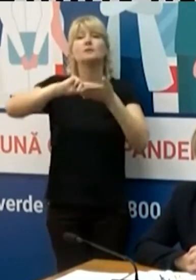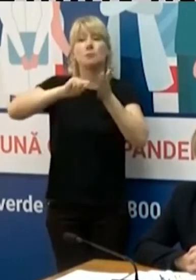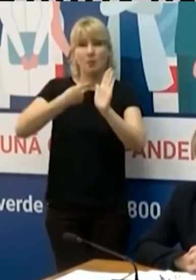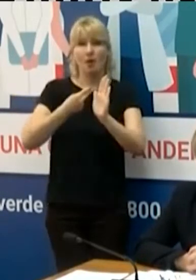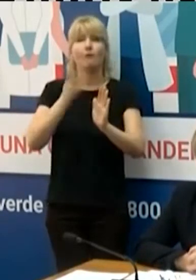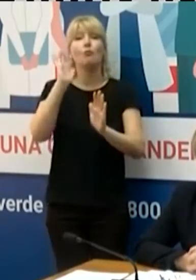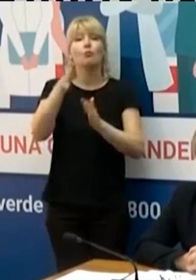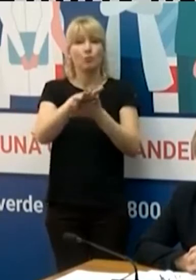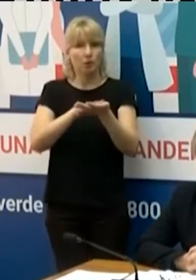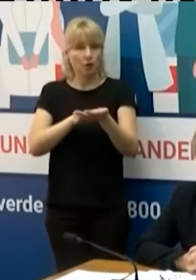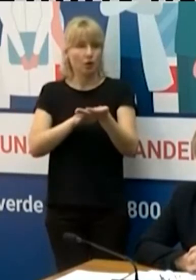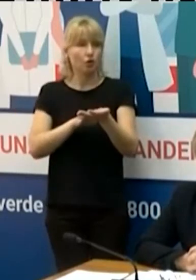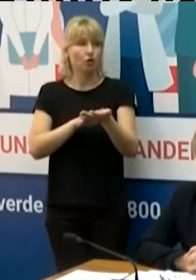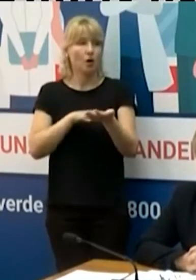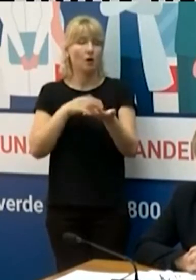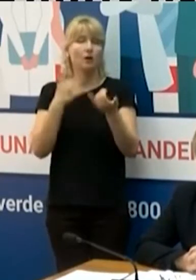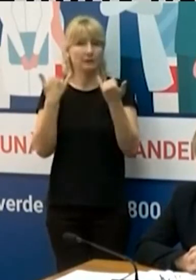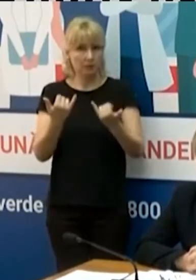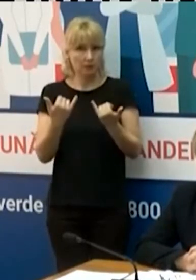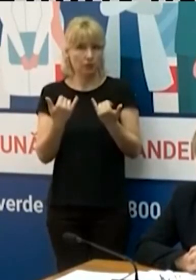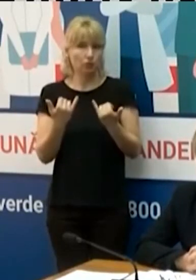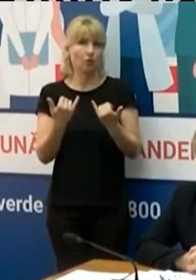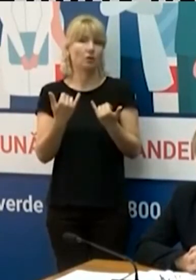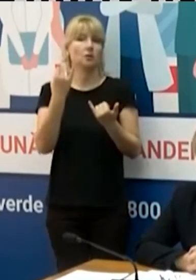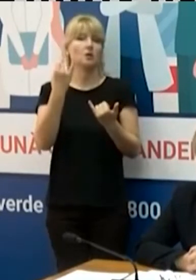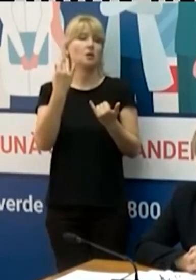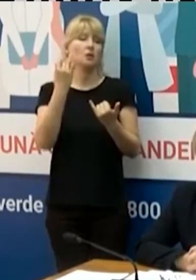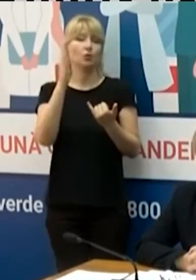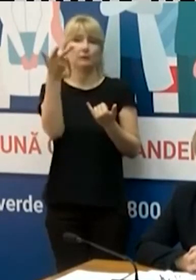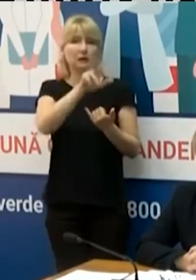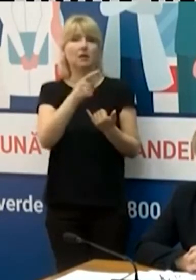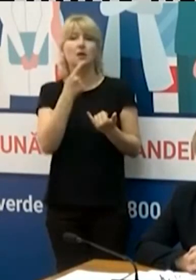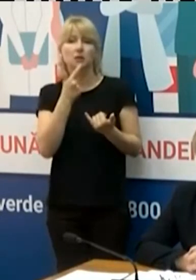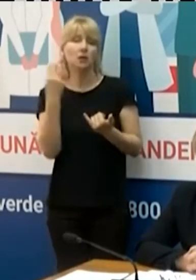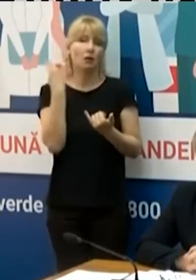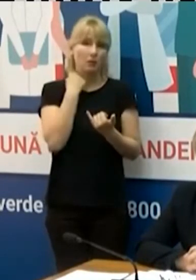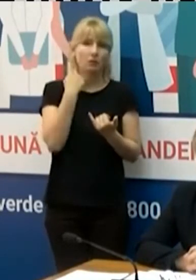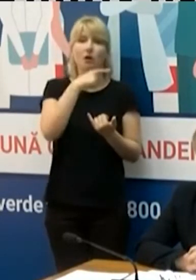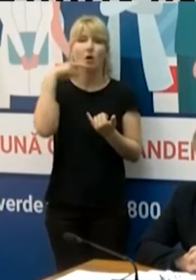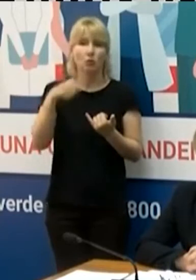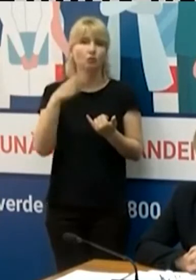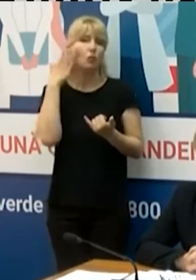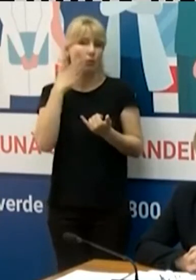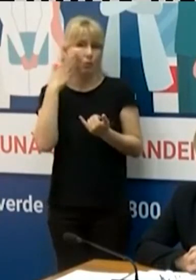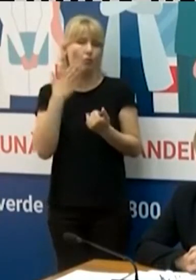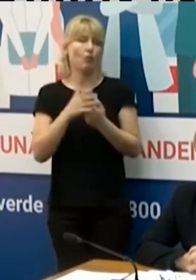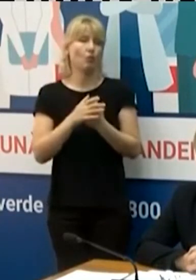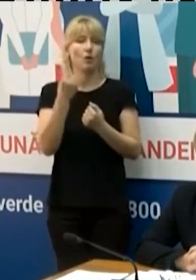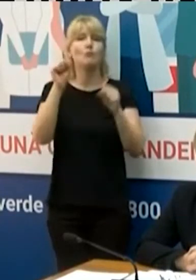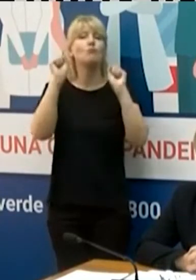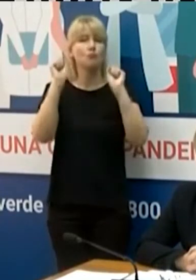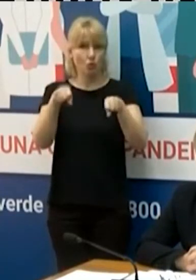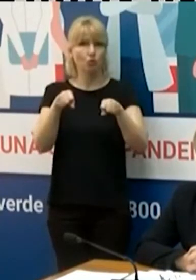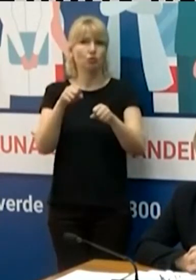în continuare, la fel cum este și acum, va fi în trei limbi, română, rusă și engleză, și va putea fi descărcat